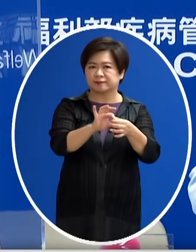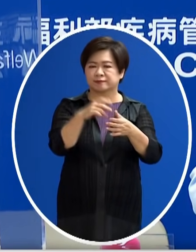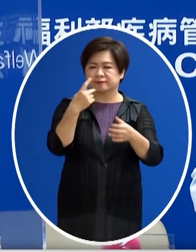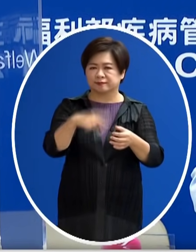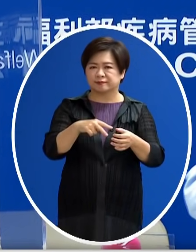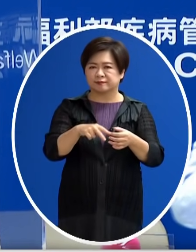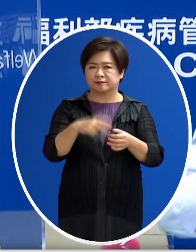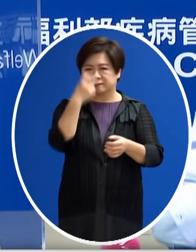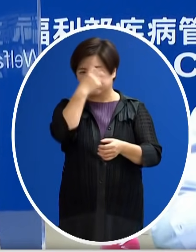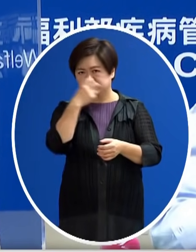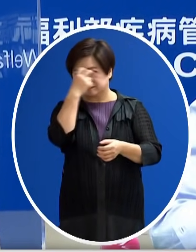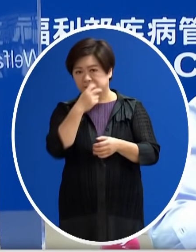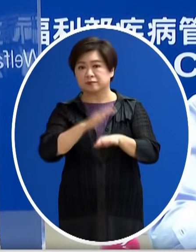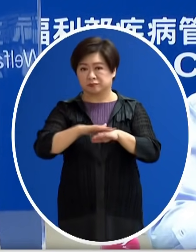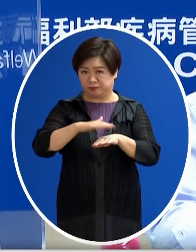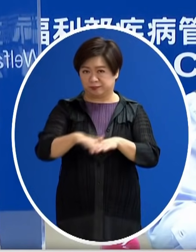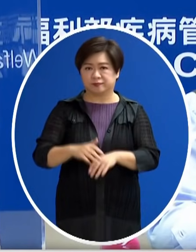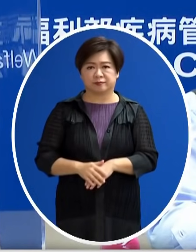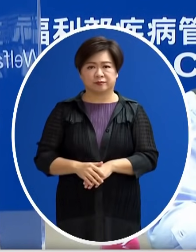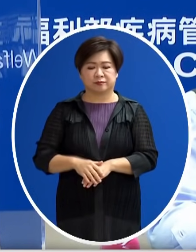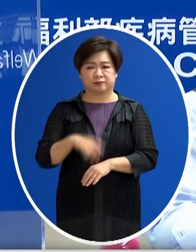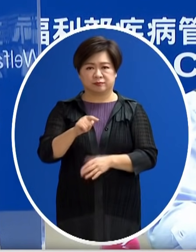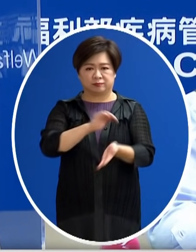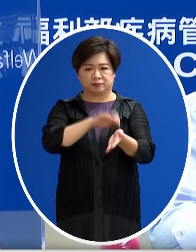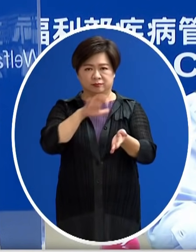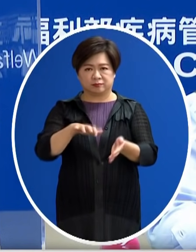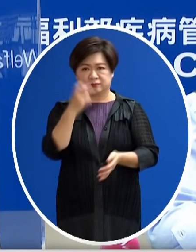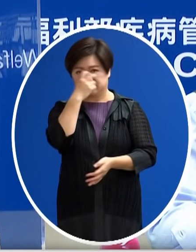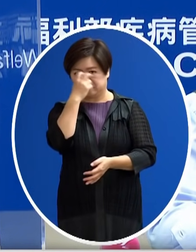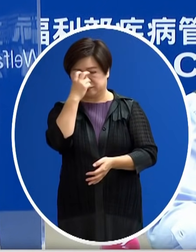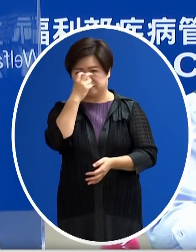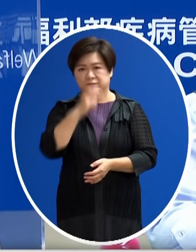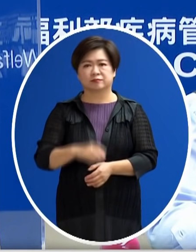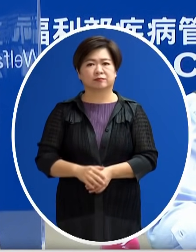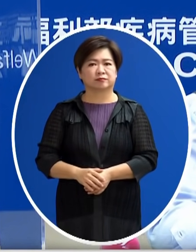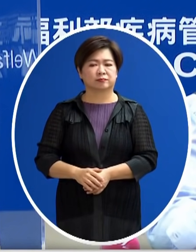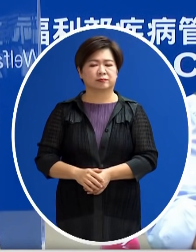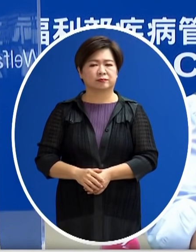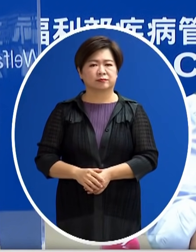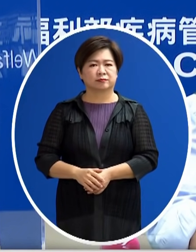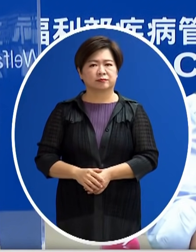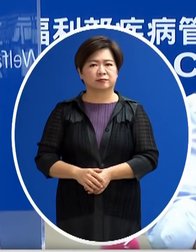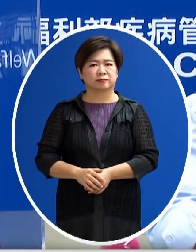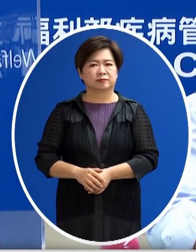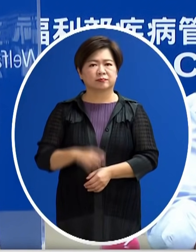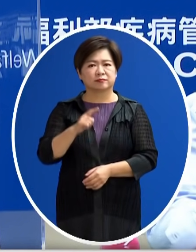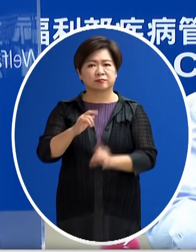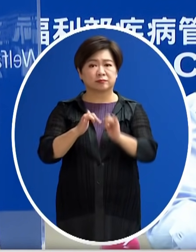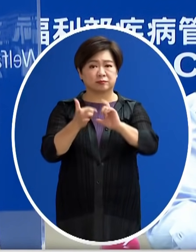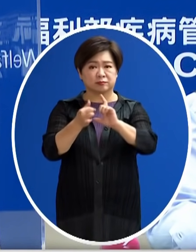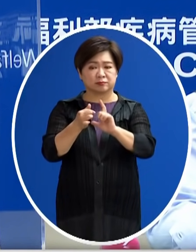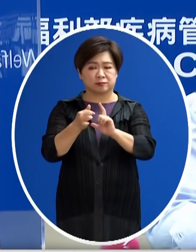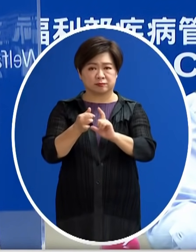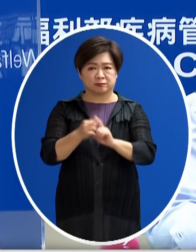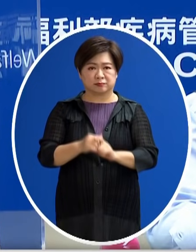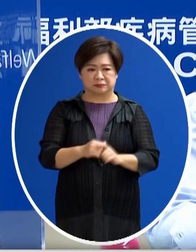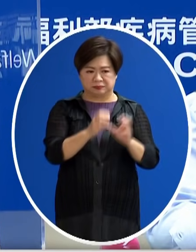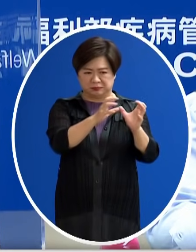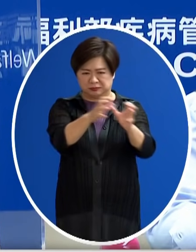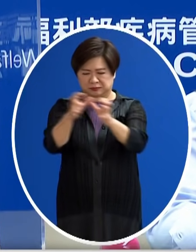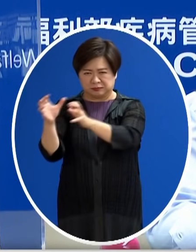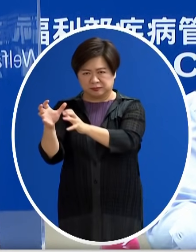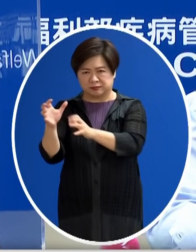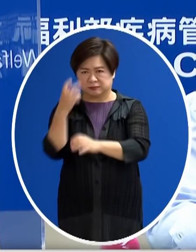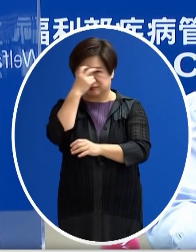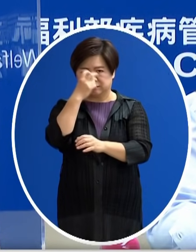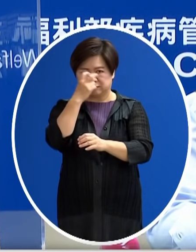继续的观察。不过从他医院的筛检，那他的一个社区的筛检哈，目前看起